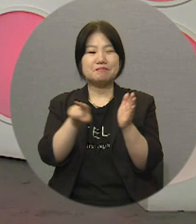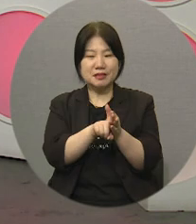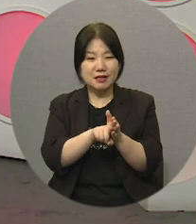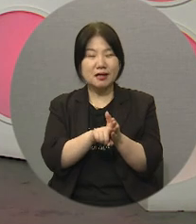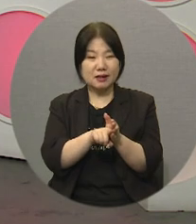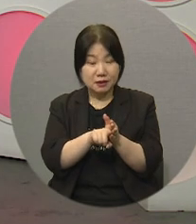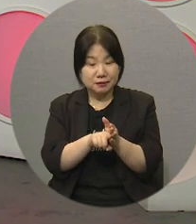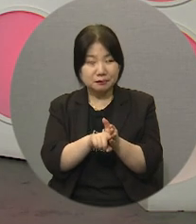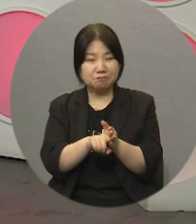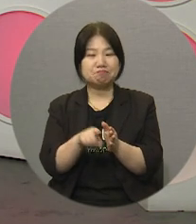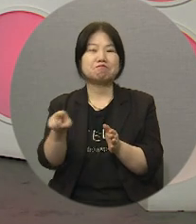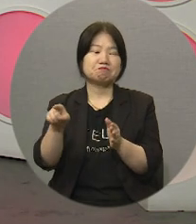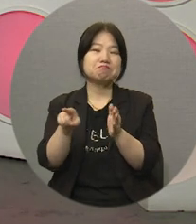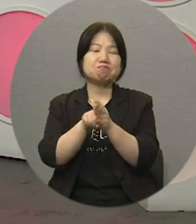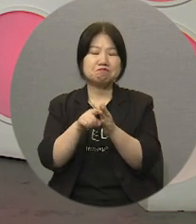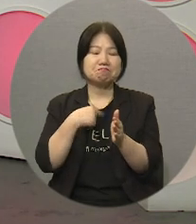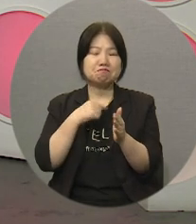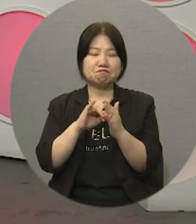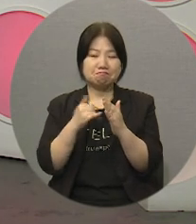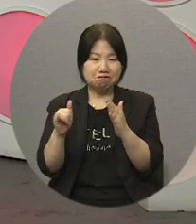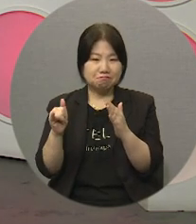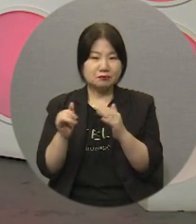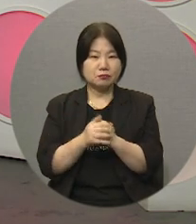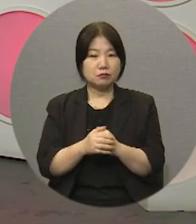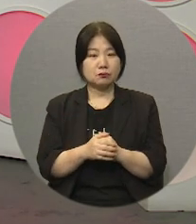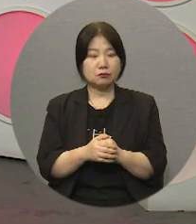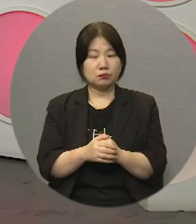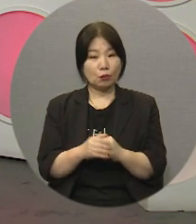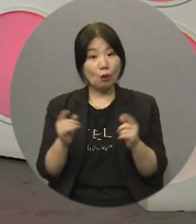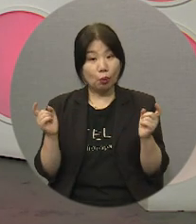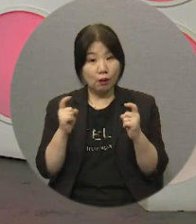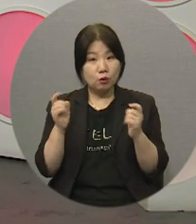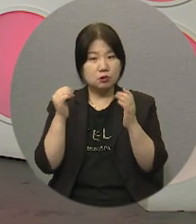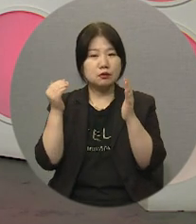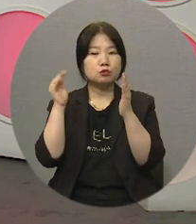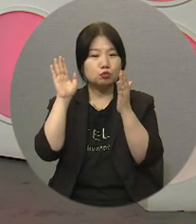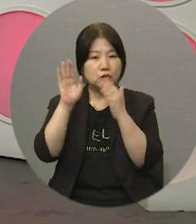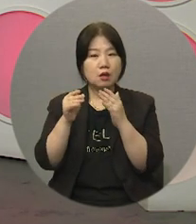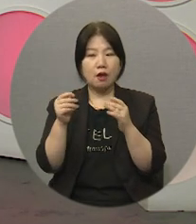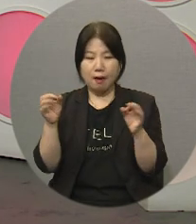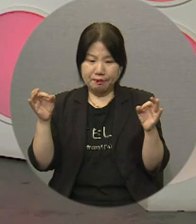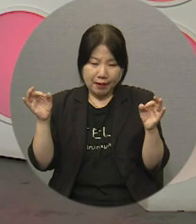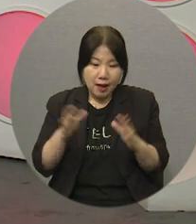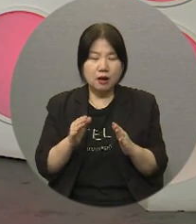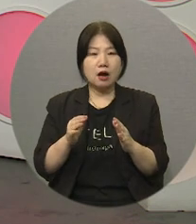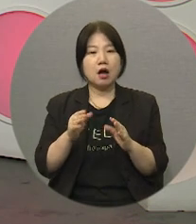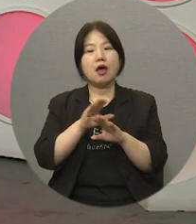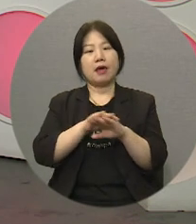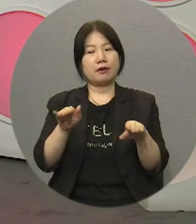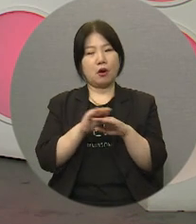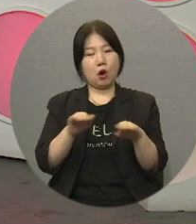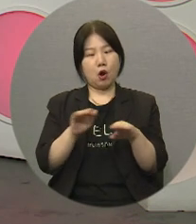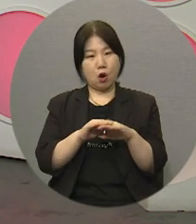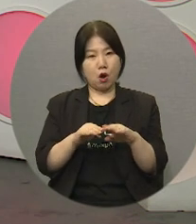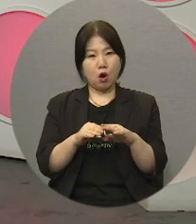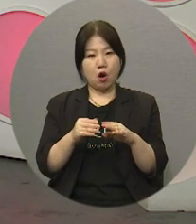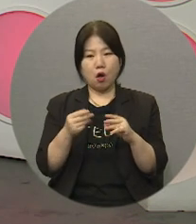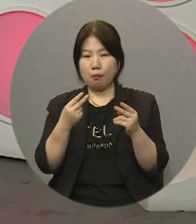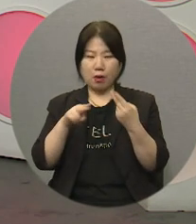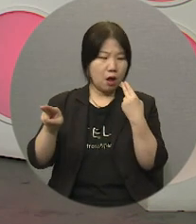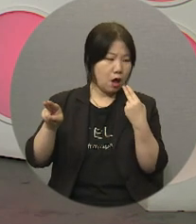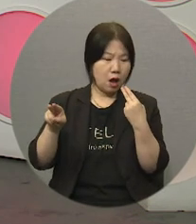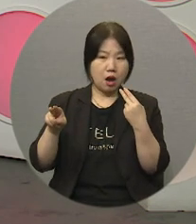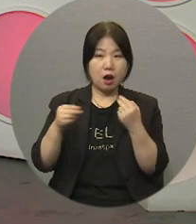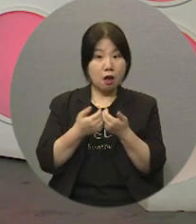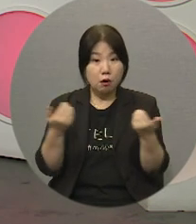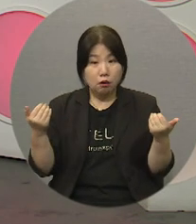그렇죠. 가족이니까 믿어보자. 내 식구니까. 그리고 또 하나. 싸워도 빨리 끝내야 돼요. 맞아요. 왜냐면 진짜 안 보고 안 만날 거